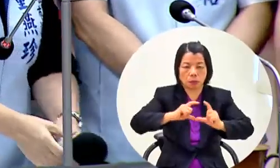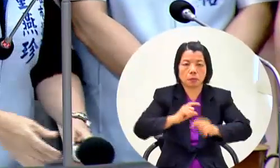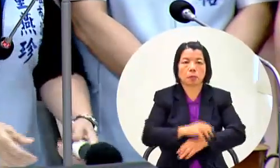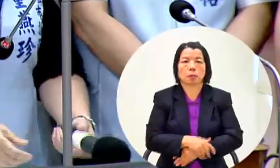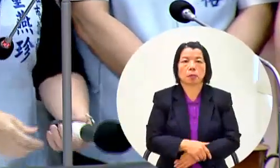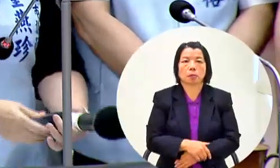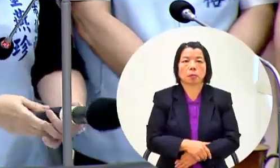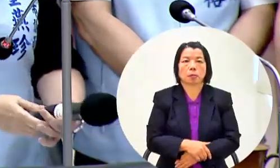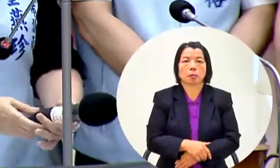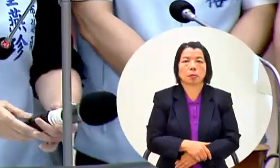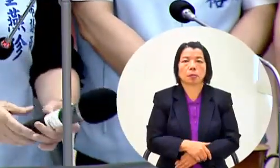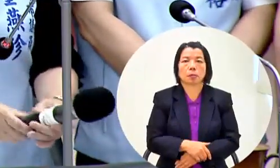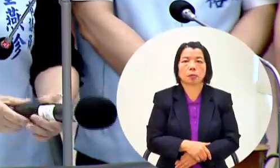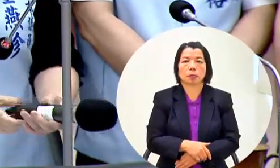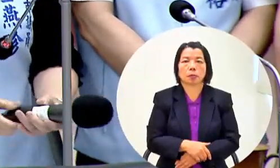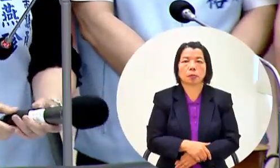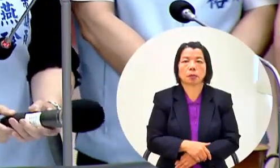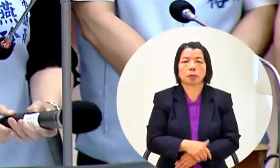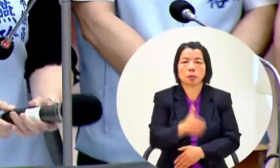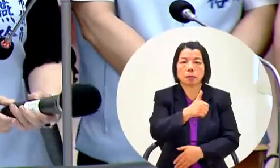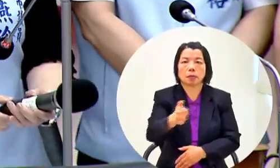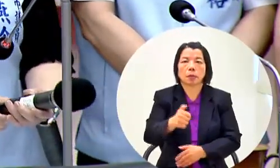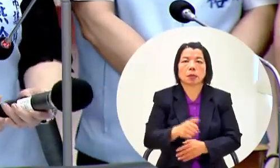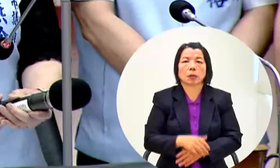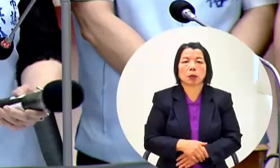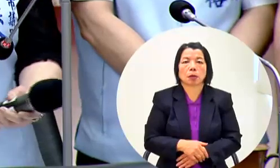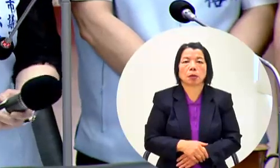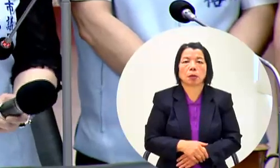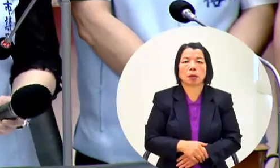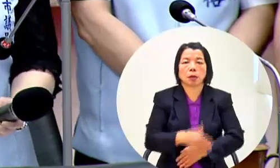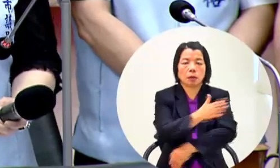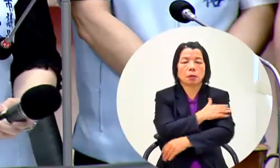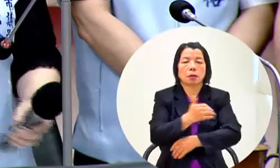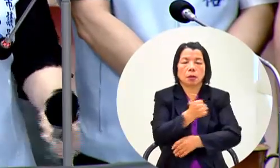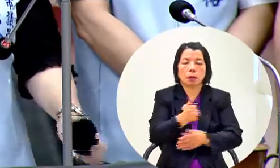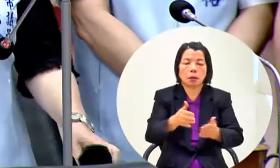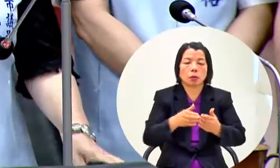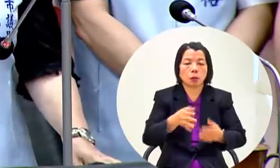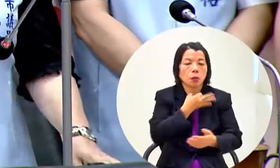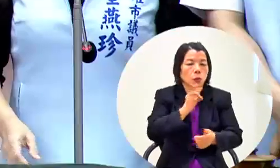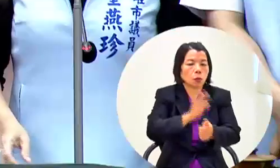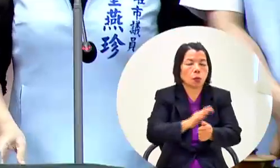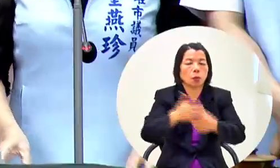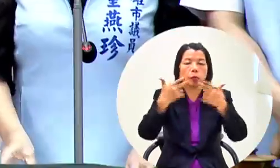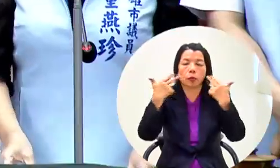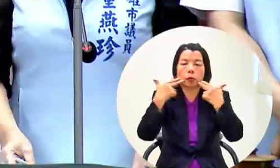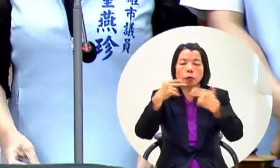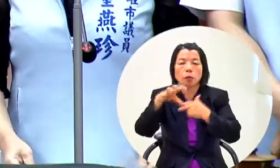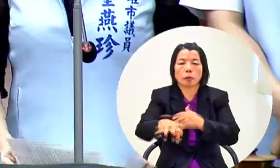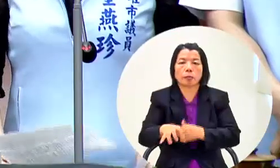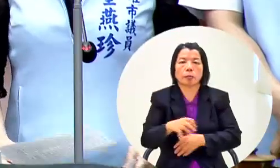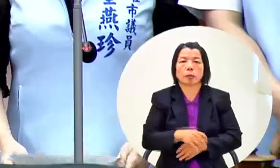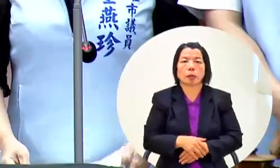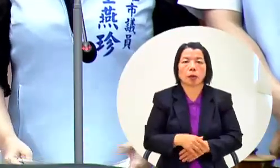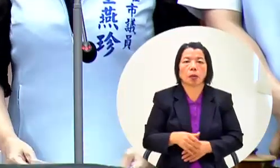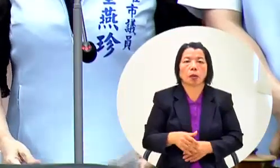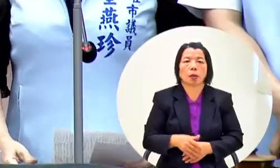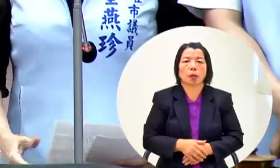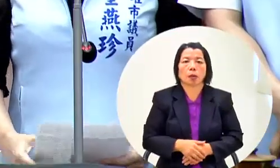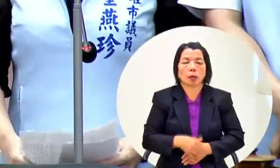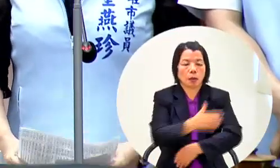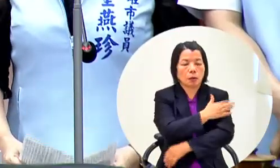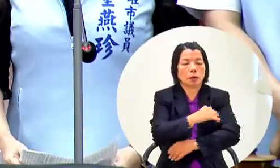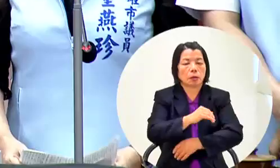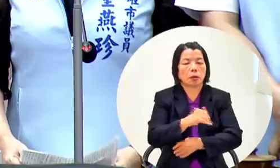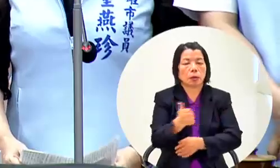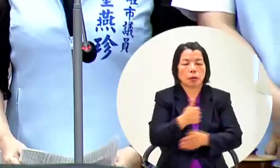韩市长答复。 谢谢陈信金议员所关切的纾困在原住民区，请跟陈信富议